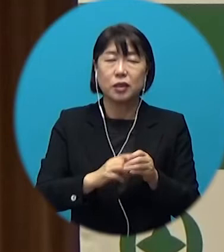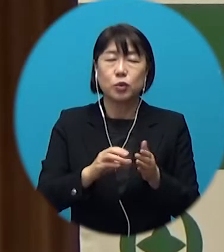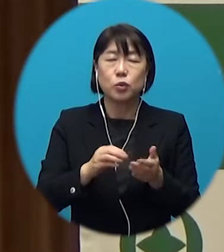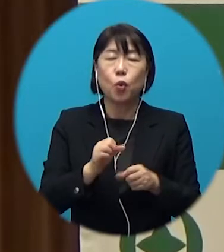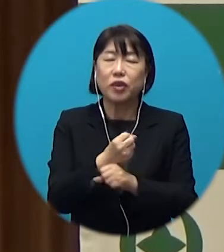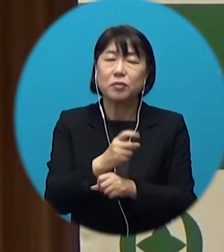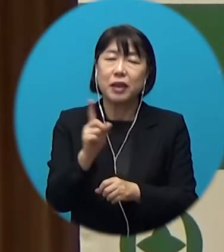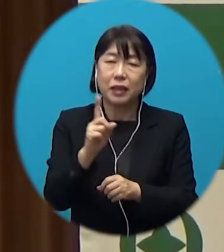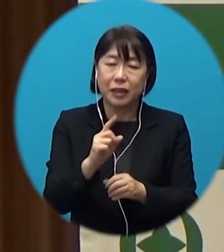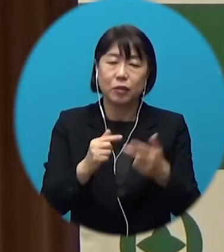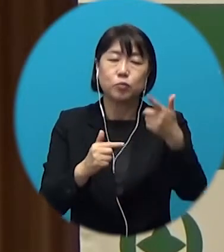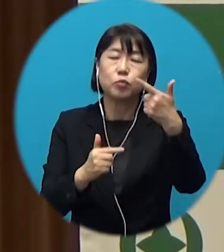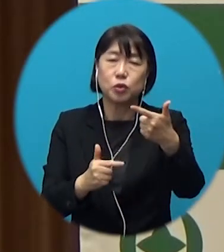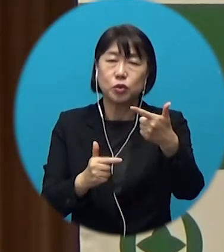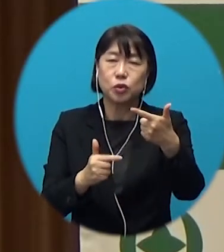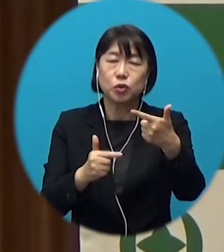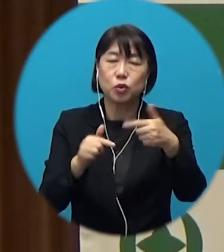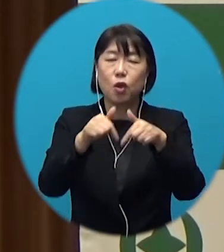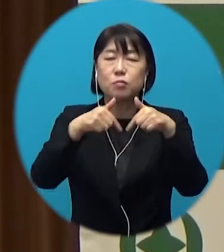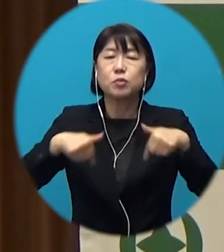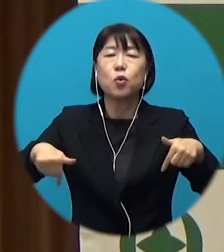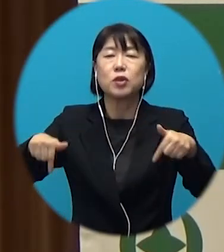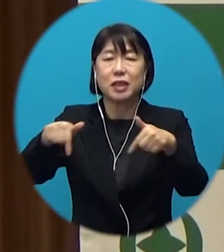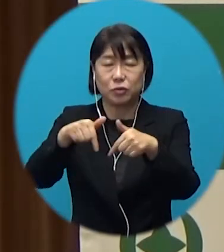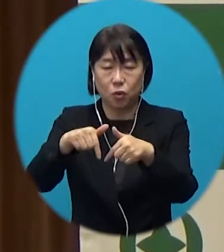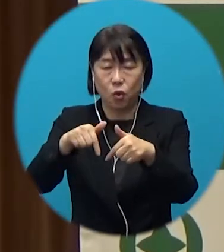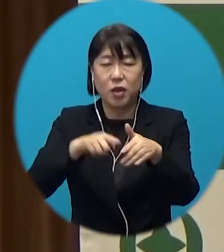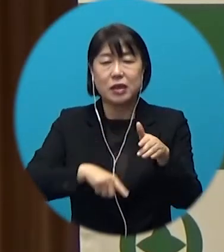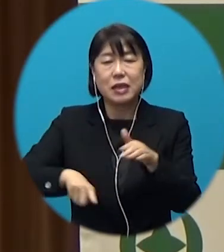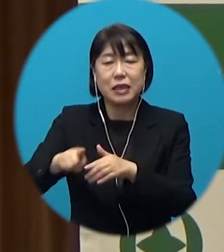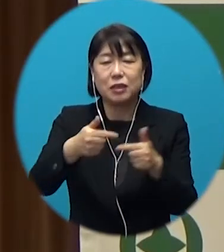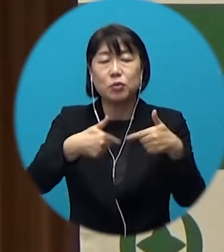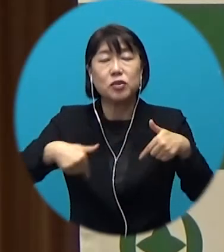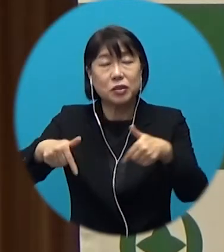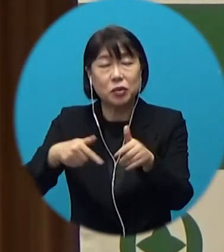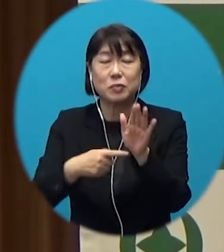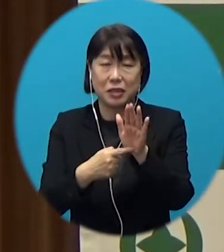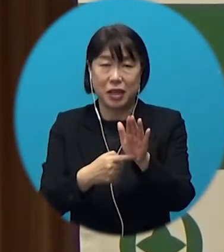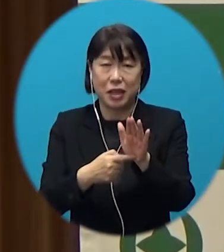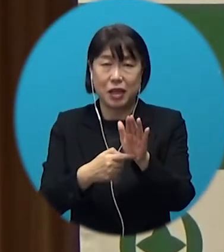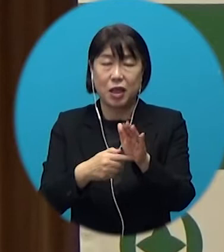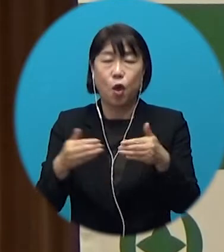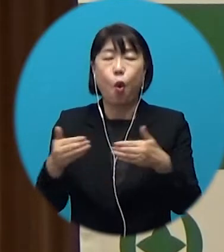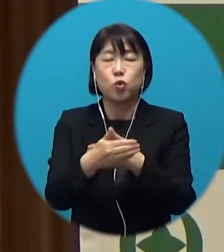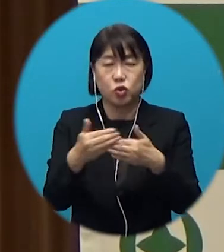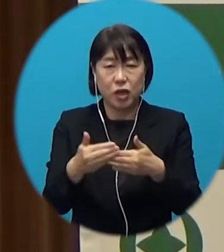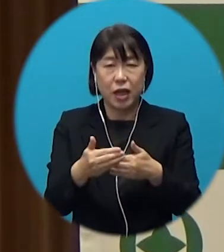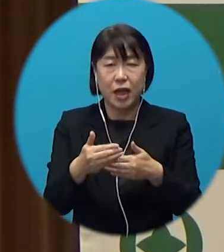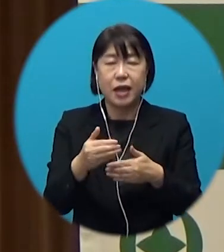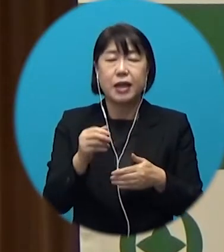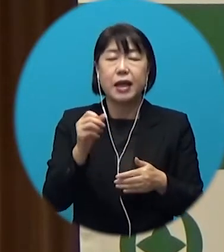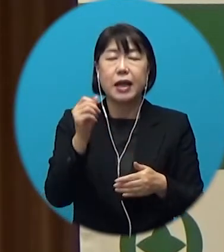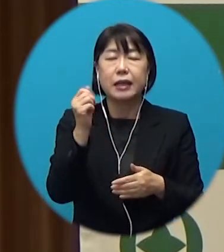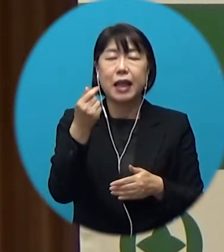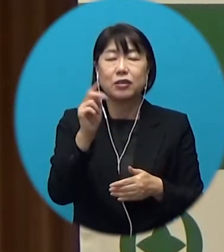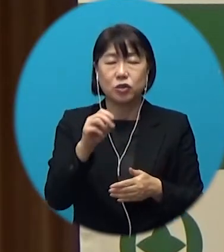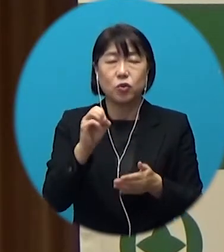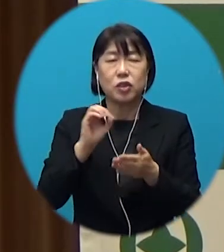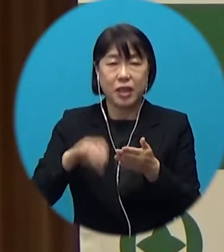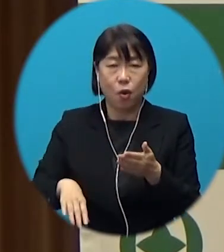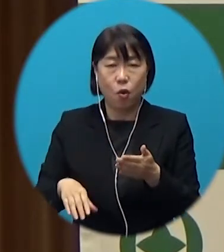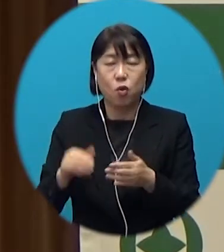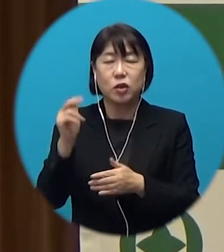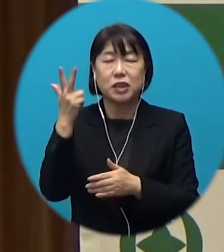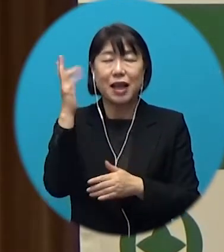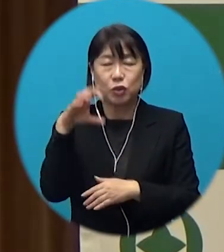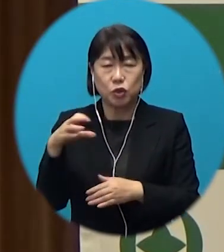3つのプロジェクトを基準にすることをしております。モビリティ、ゼロカーボン、スマート農業、市役所のスマート化など